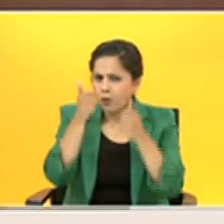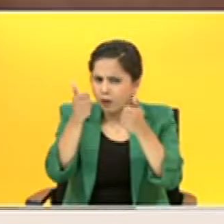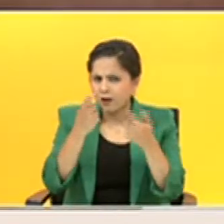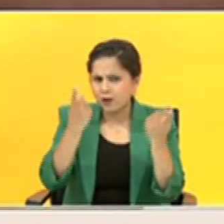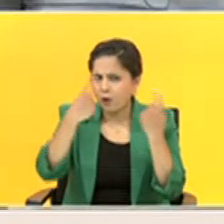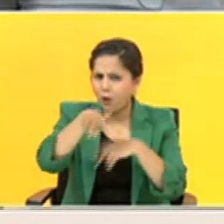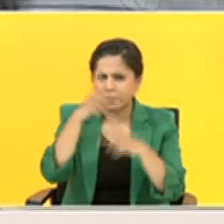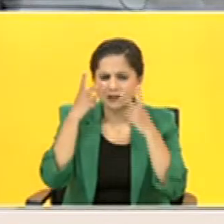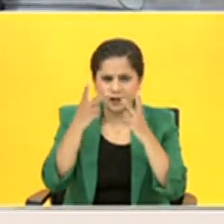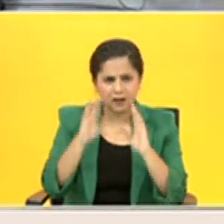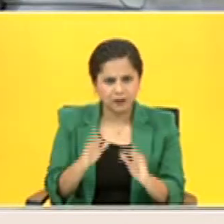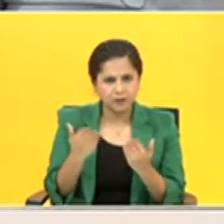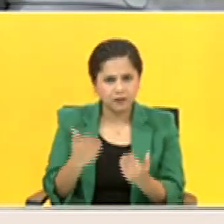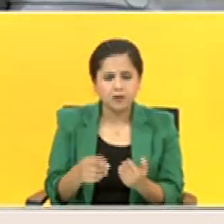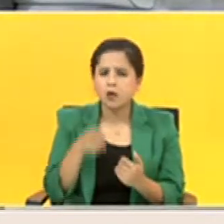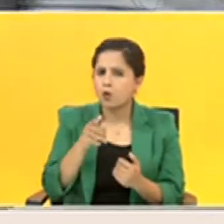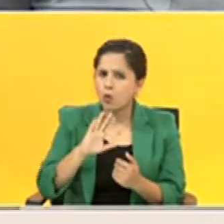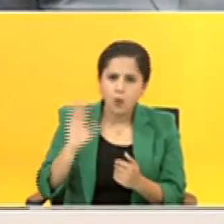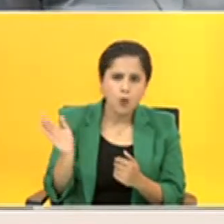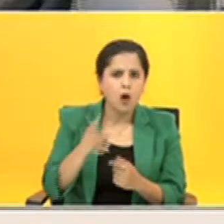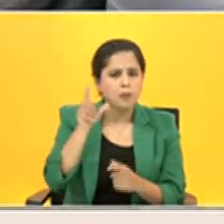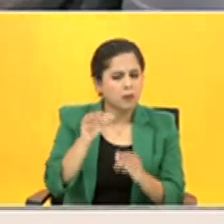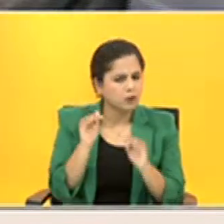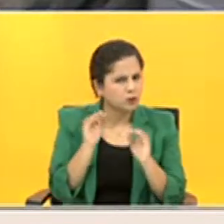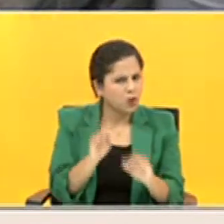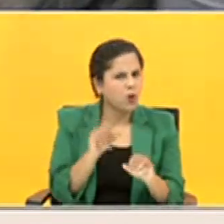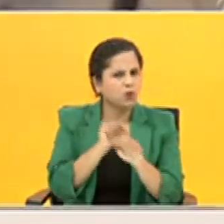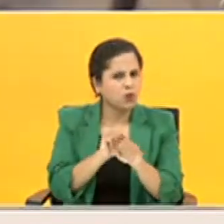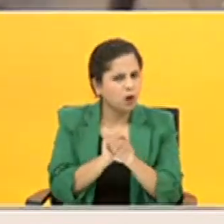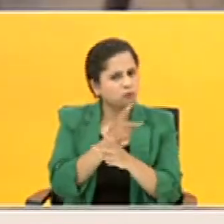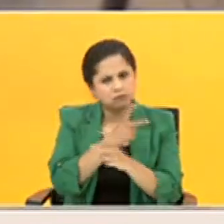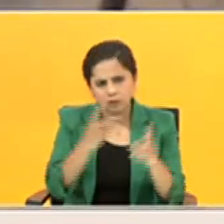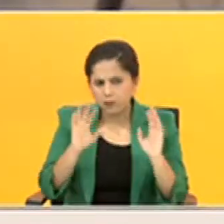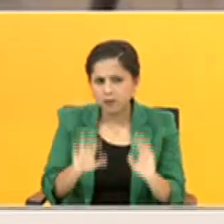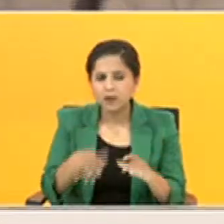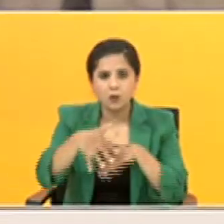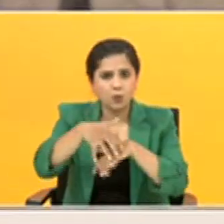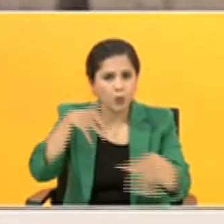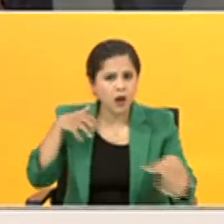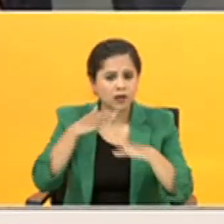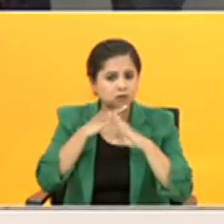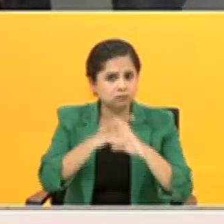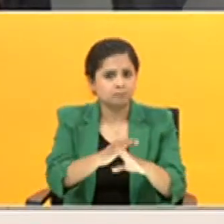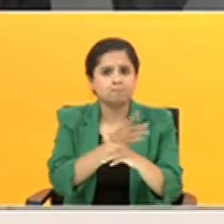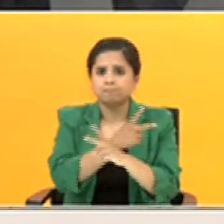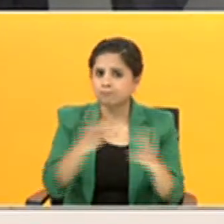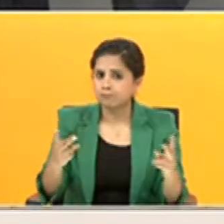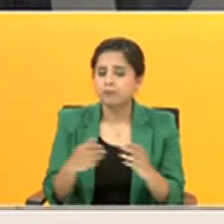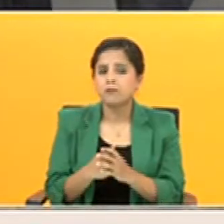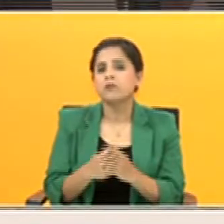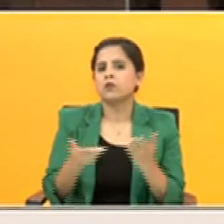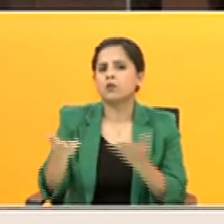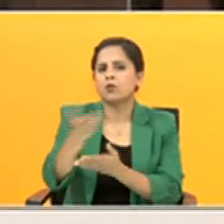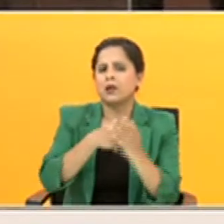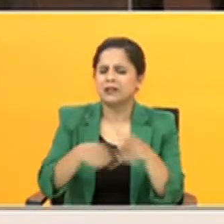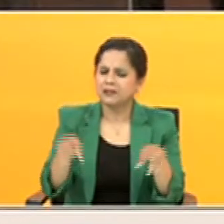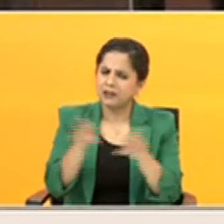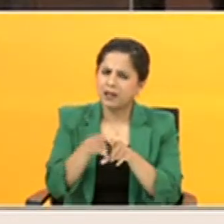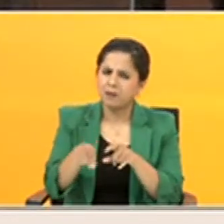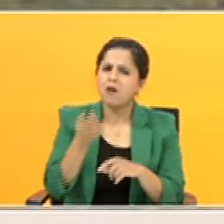हैं उसमें इन सभी का योगदान है। वाइल्ड लाइफ प्रोटेक्शन के लिए हमें ऐसे ही